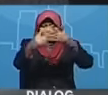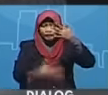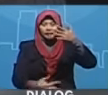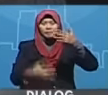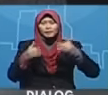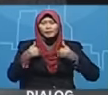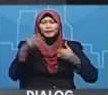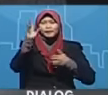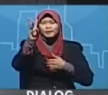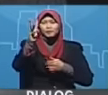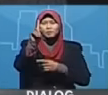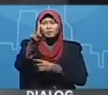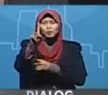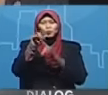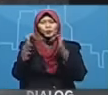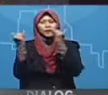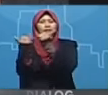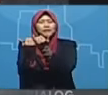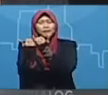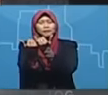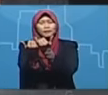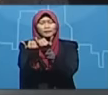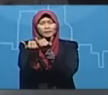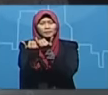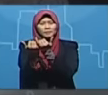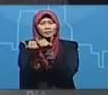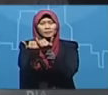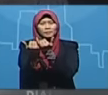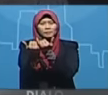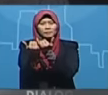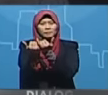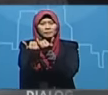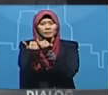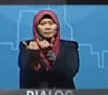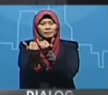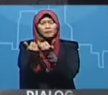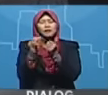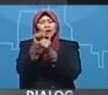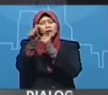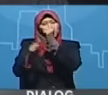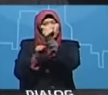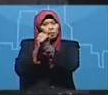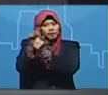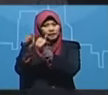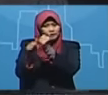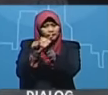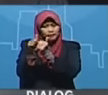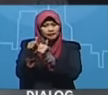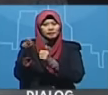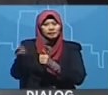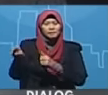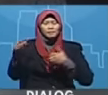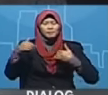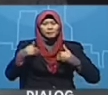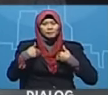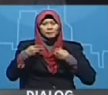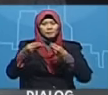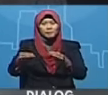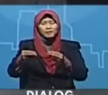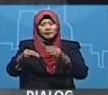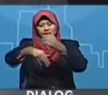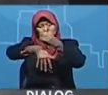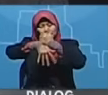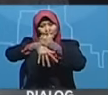syarikat yang telah ada pun perjanjian dengan muasasah. Jadi secara automatiknya apa ni mereka ni akan kita berikan sub